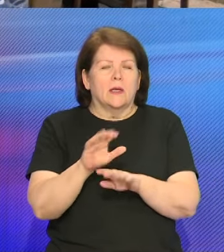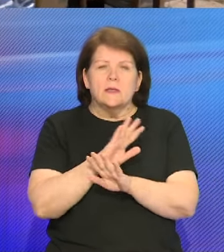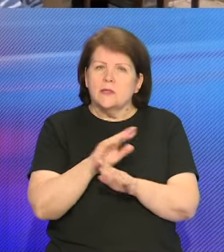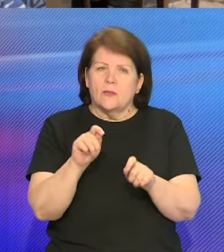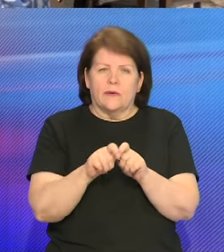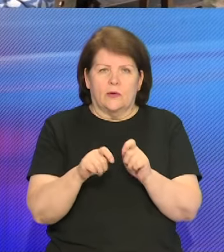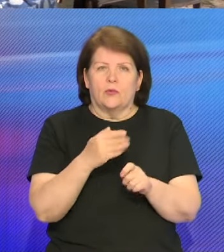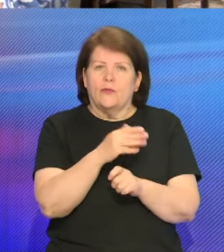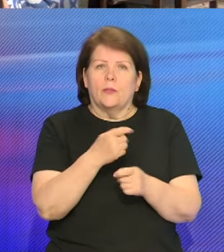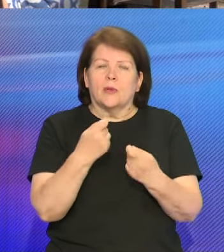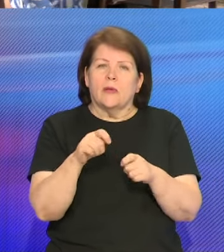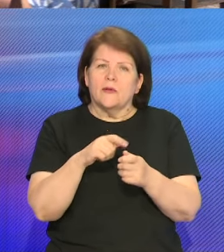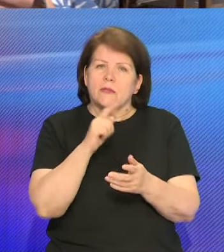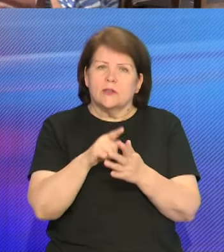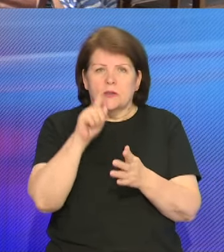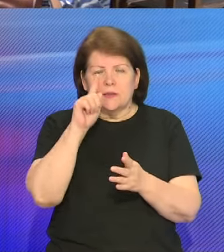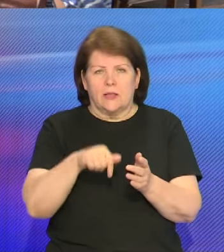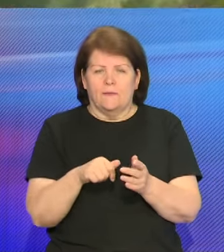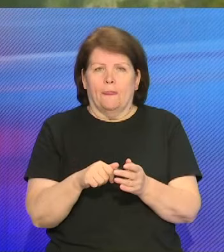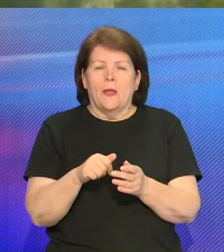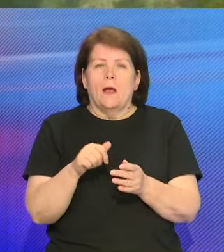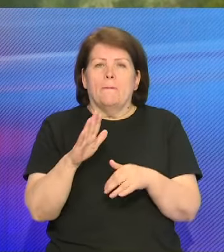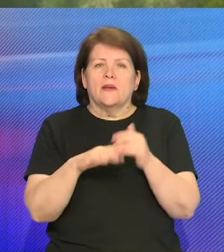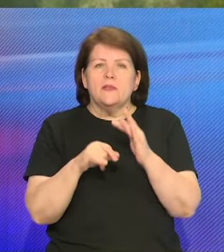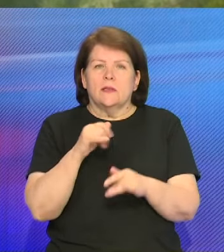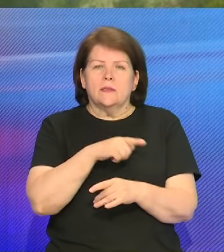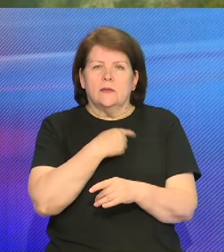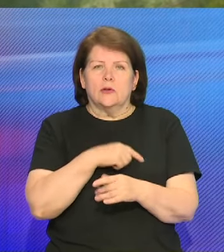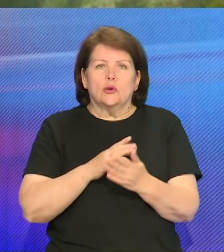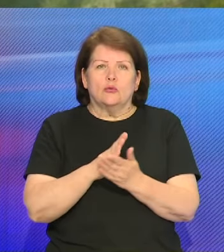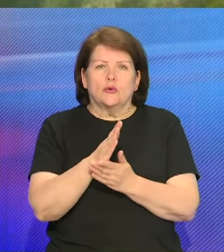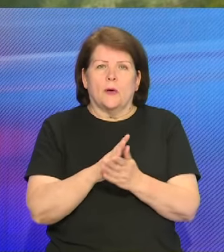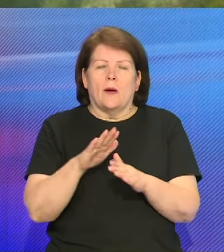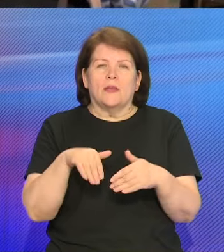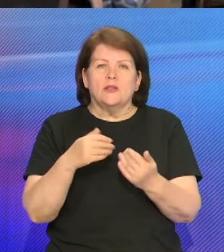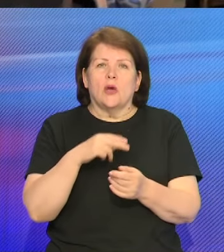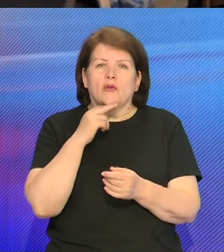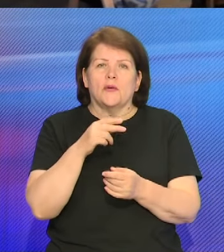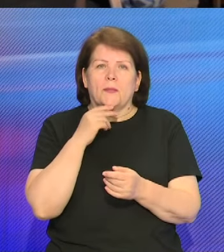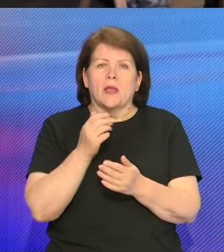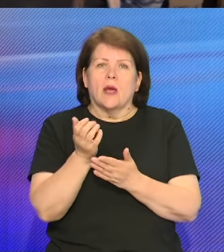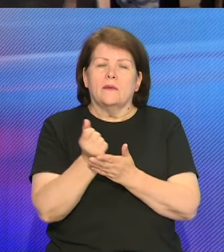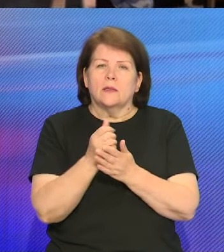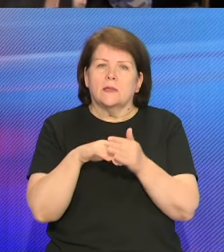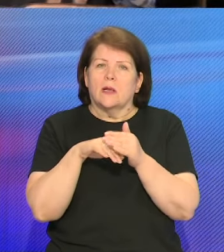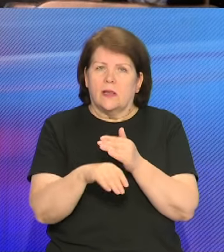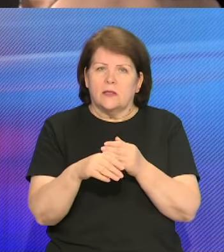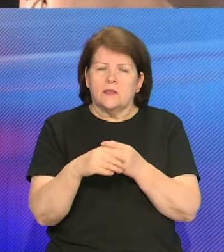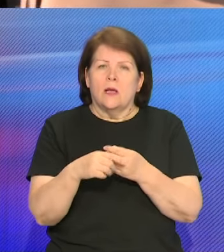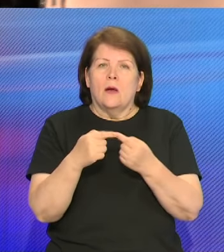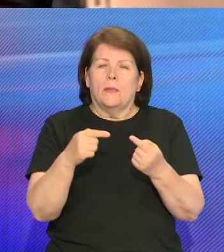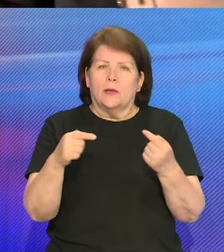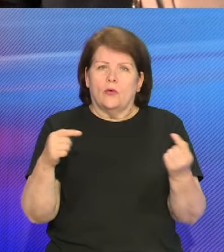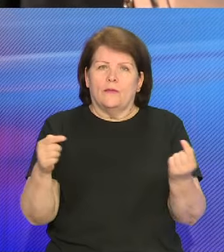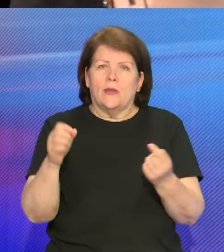нам должны сказать, сколько. Спецыялісты санітарных службаў развяртаюць увагу і на захоўванне пладоў. На сонцы і ля дарогі не лепшае месца